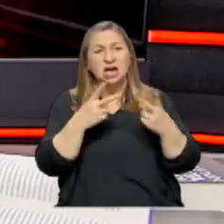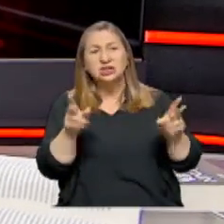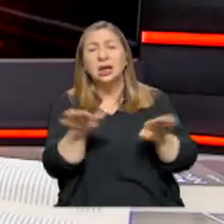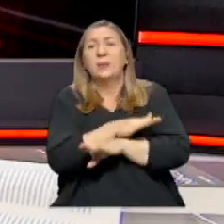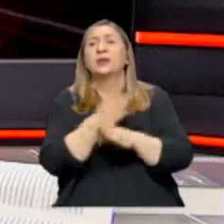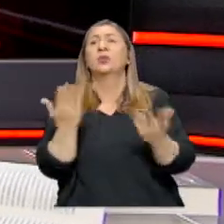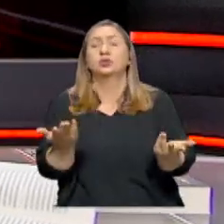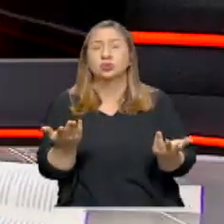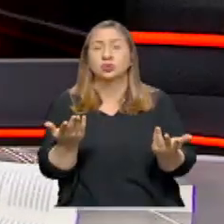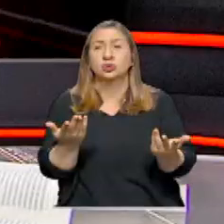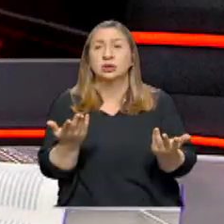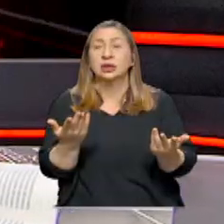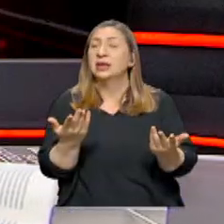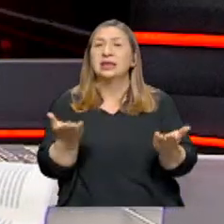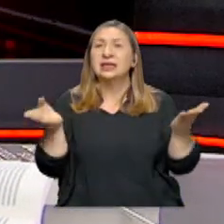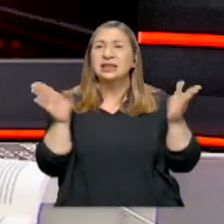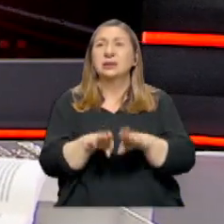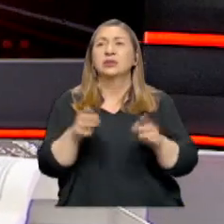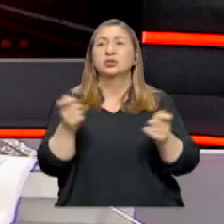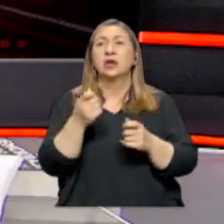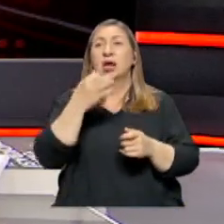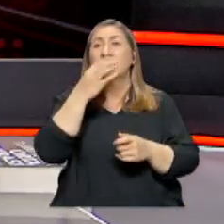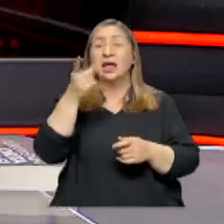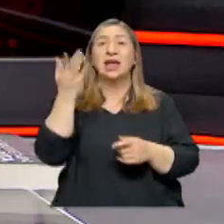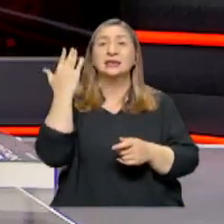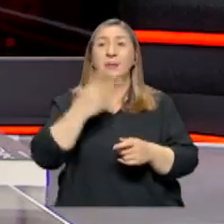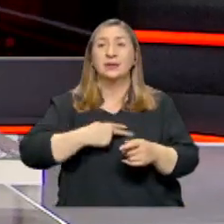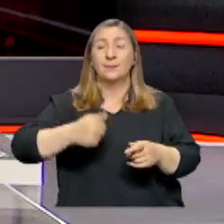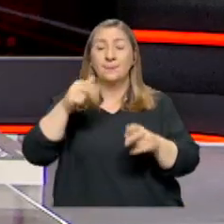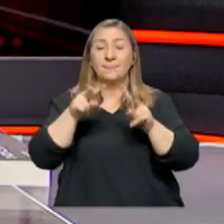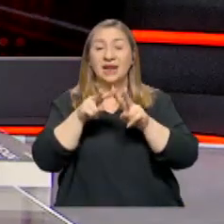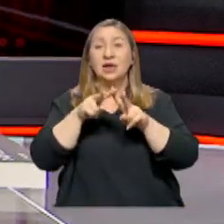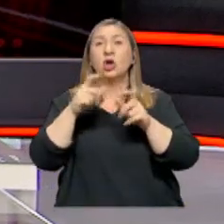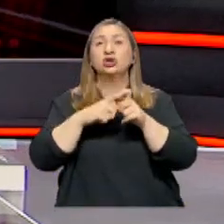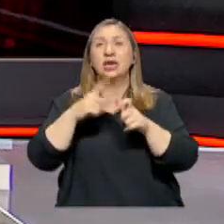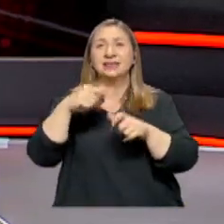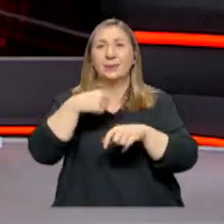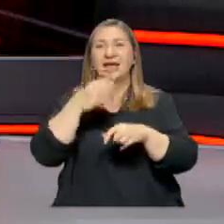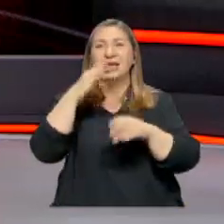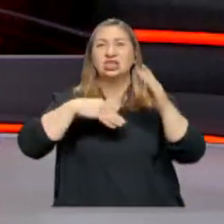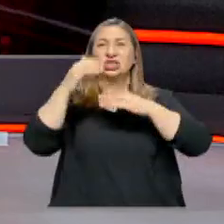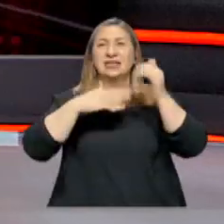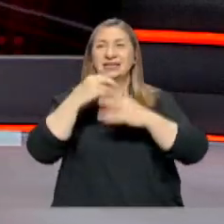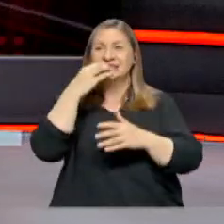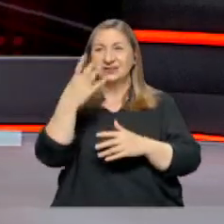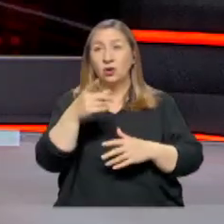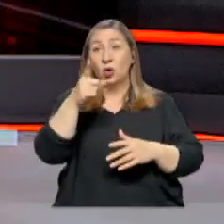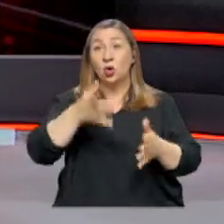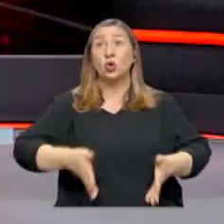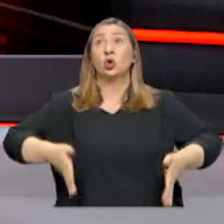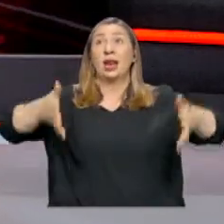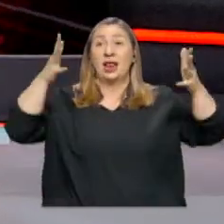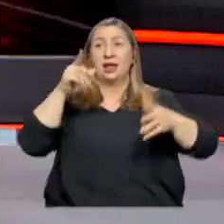kapatamıyoruz. Sonra da yıkmaya çalışıyoruz. Ankara'da eski belediye başkanı Melih Gökçek döneminde inşaat izni verilmişti o